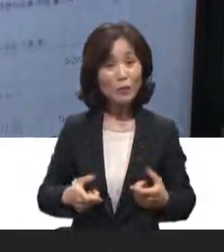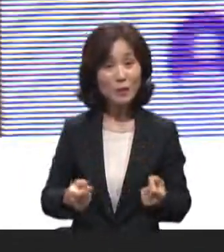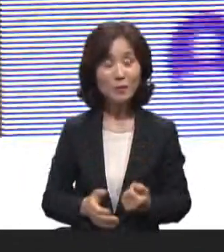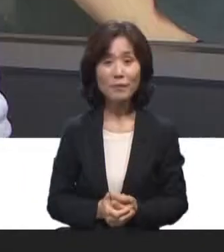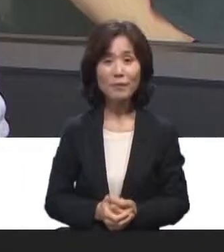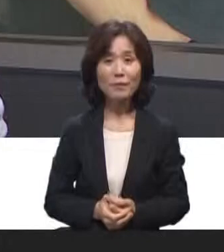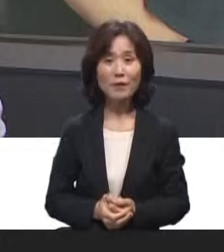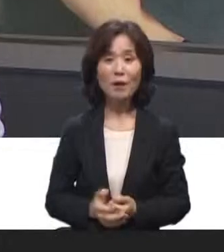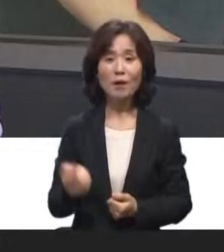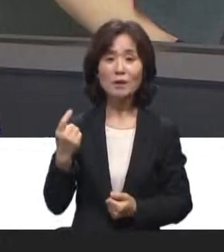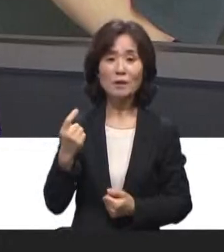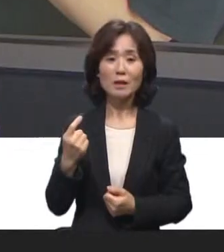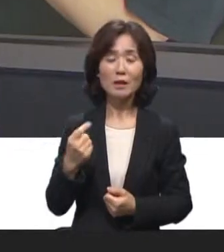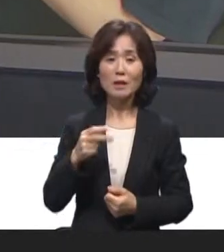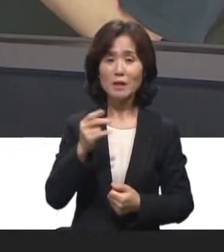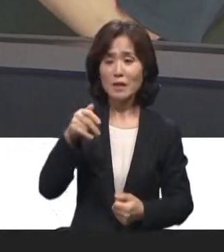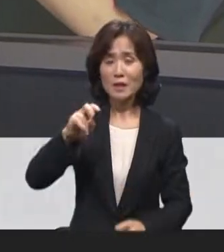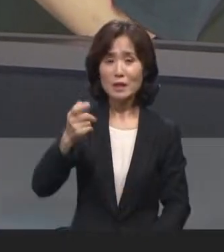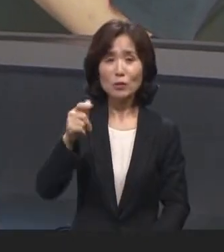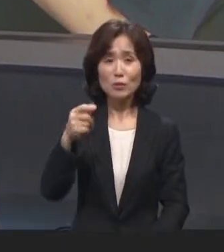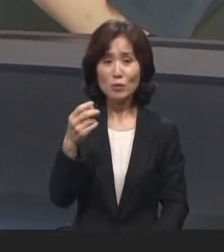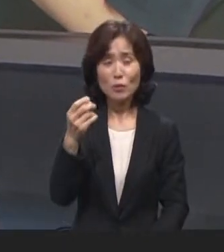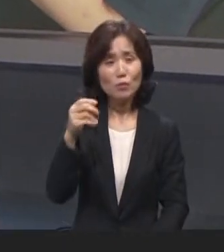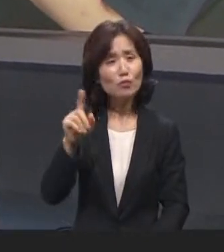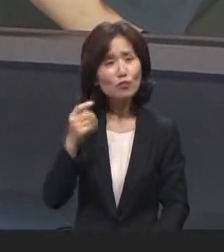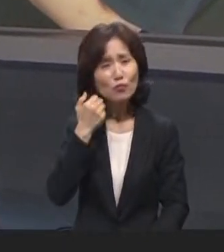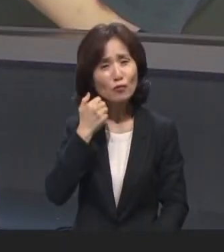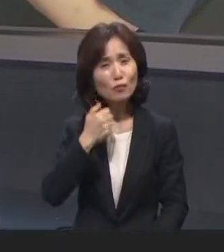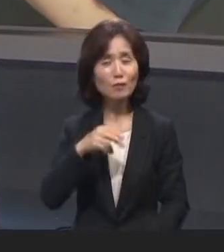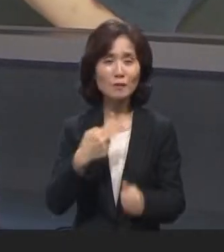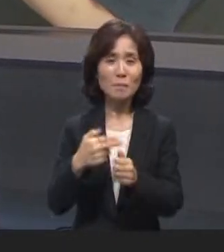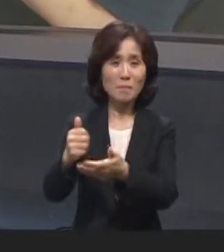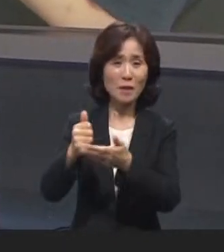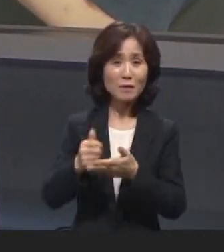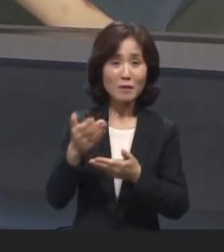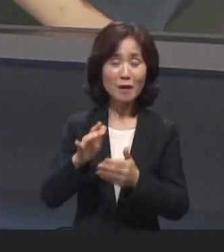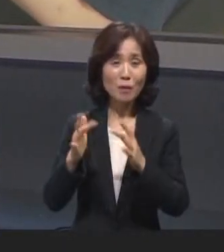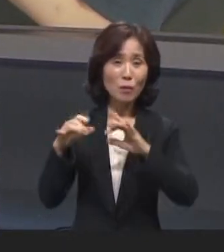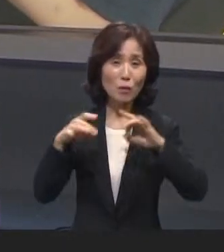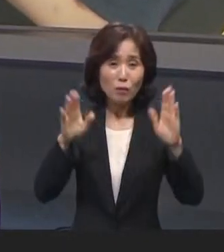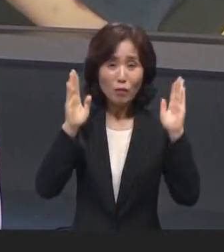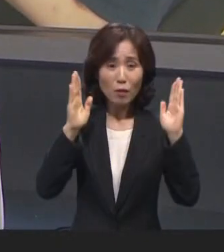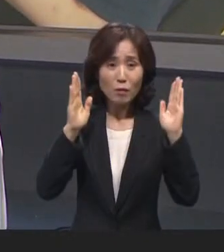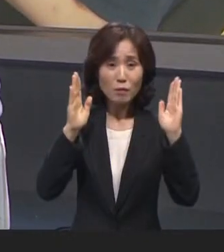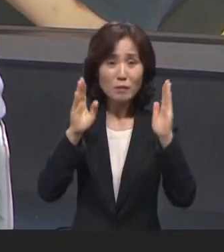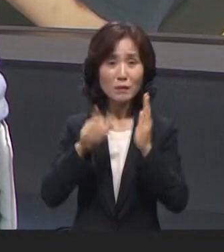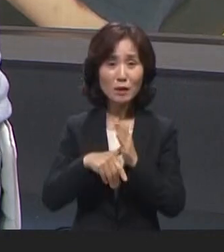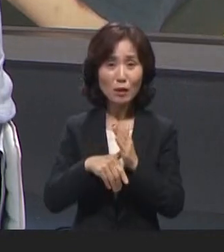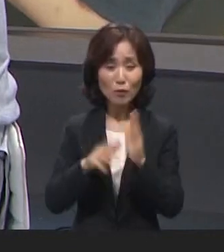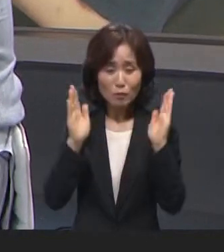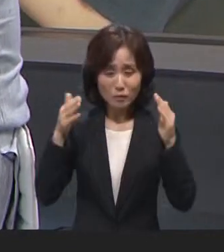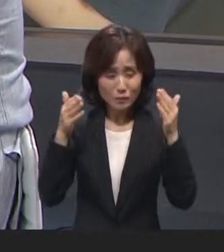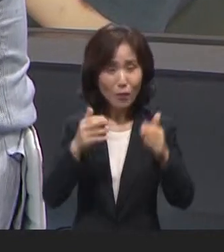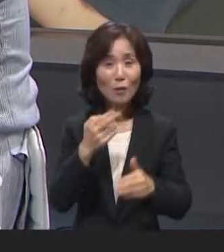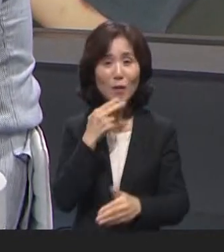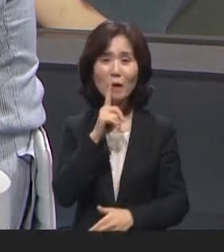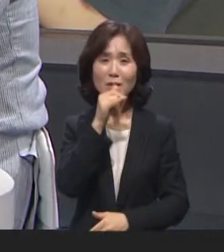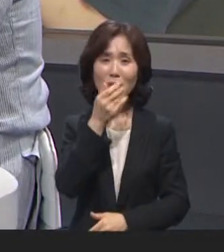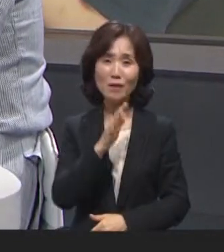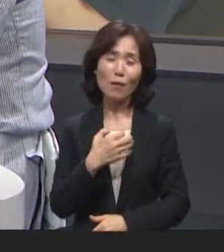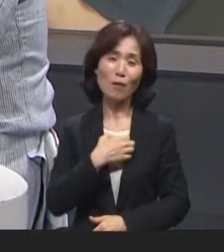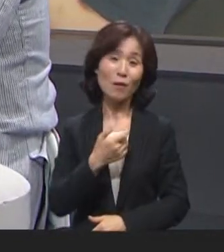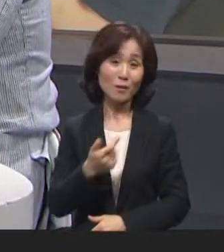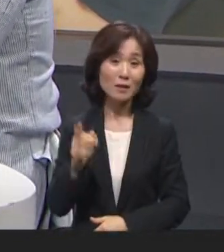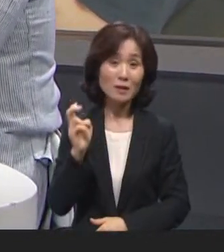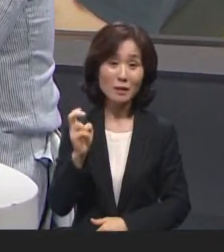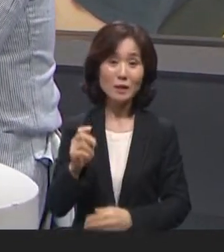대진고 선행도 출연해 썼는데 아이들 원격 소파 명품 9장 한다고 하더라구요 그래서 참 걱정스러운 부분들이 많을 것 같은데 사실 두